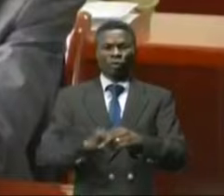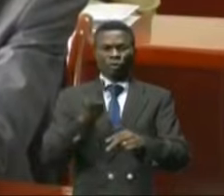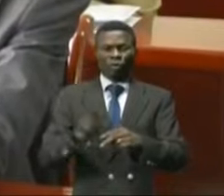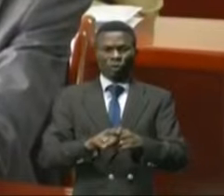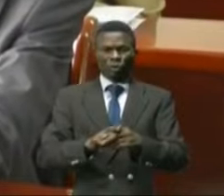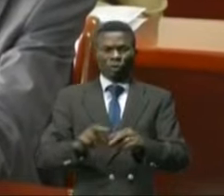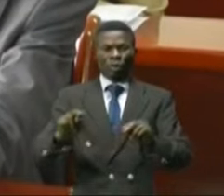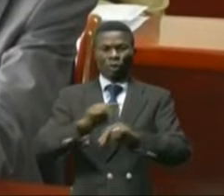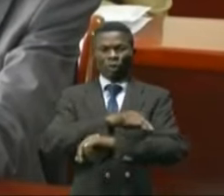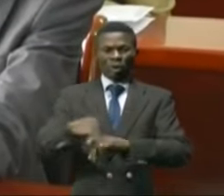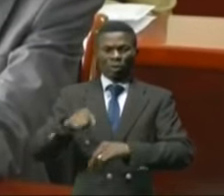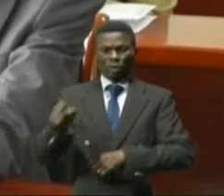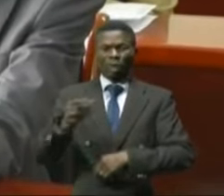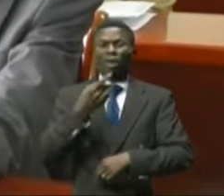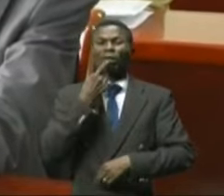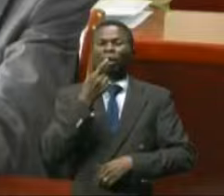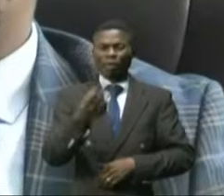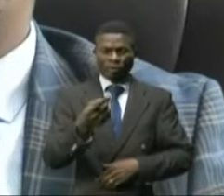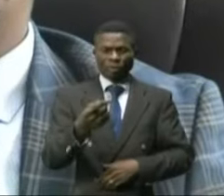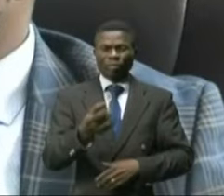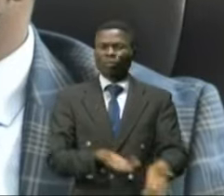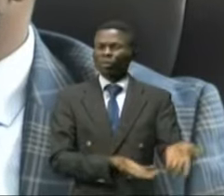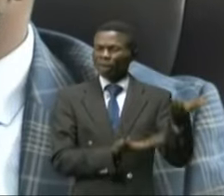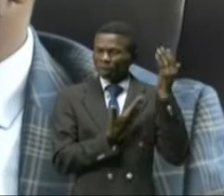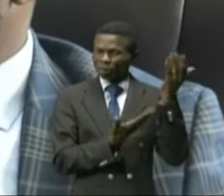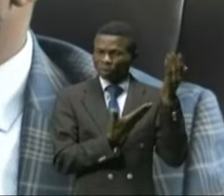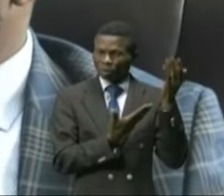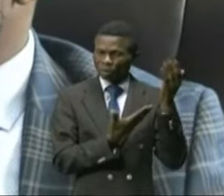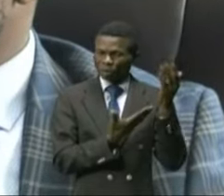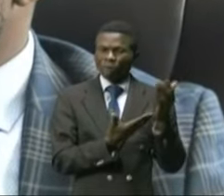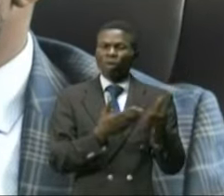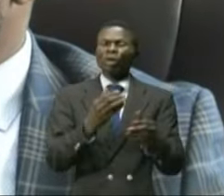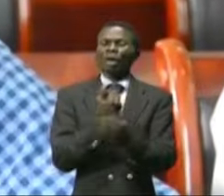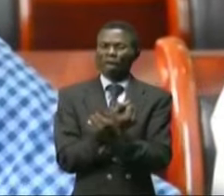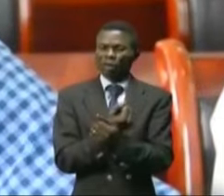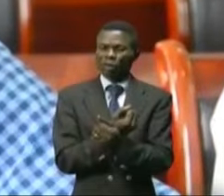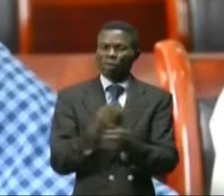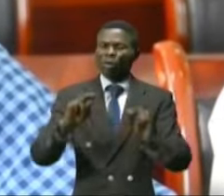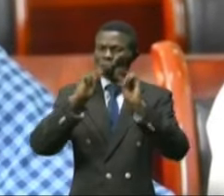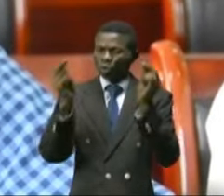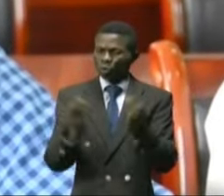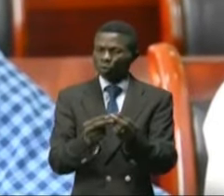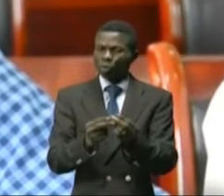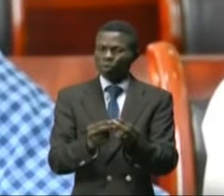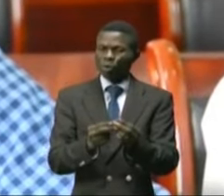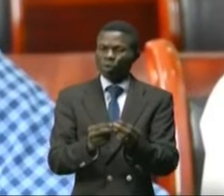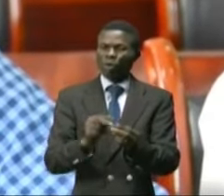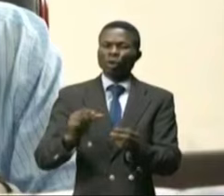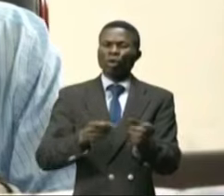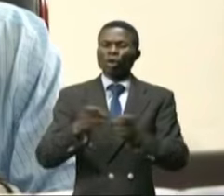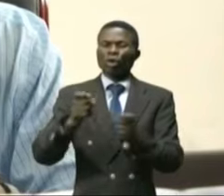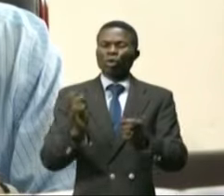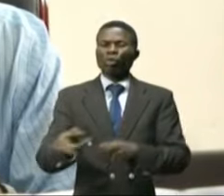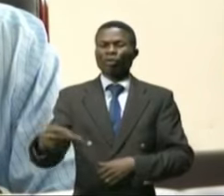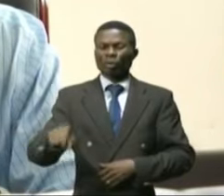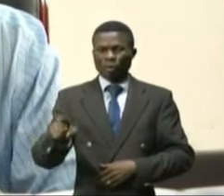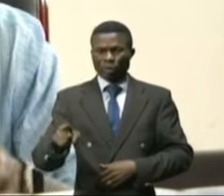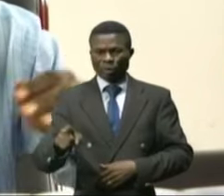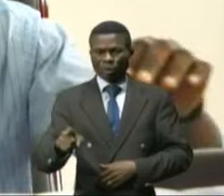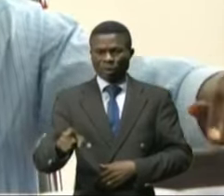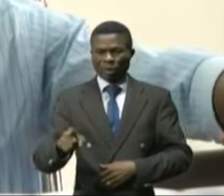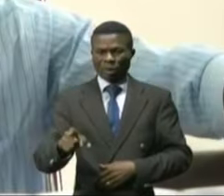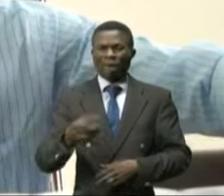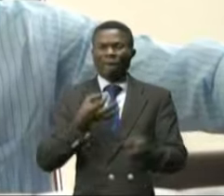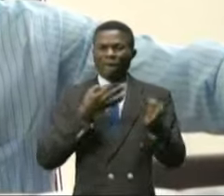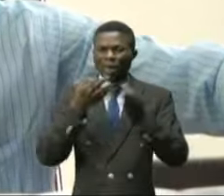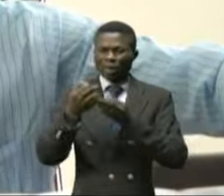cette institution, a souligné l'importance de l'implication de toutes parties prenantes dans la gouvernance locale. L'homme a fait